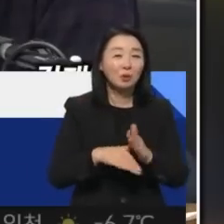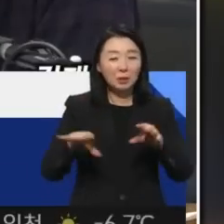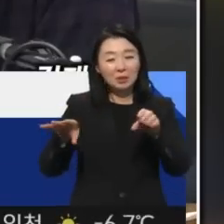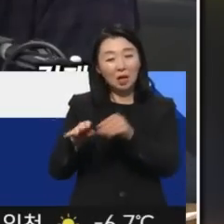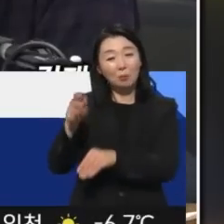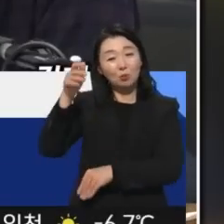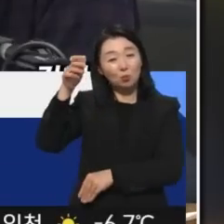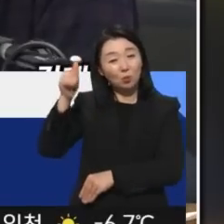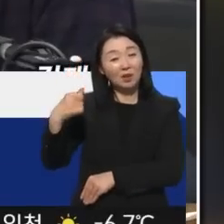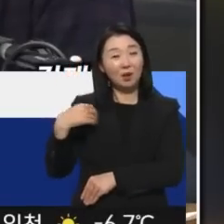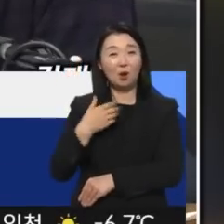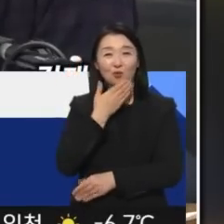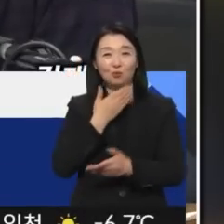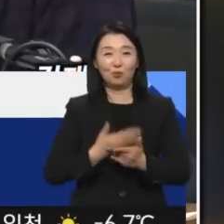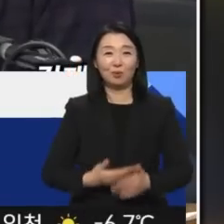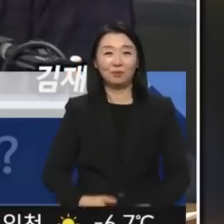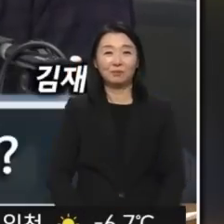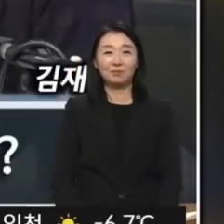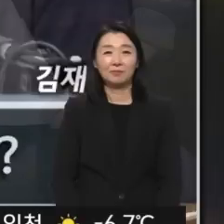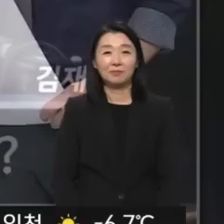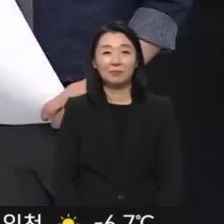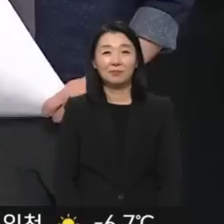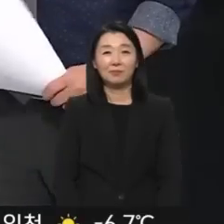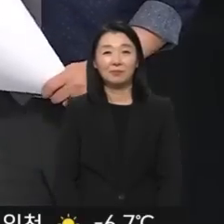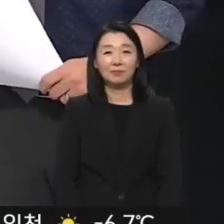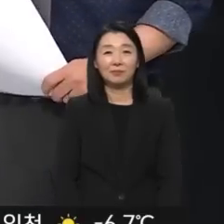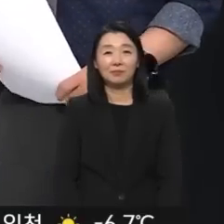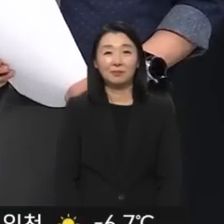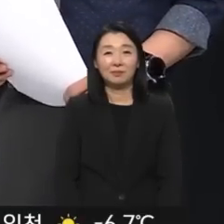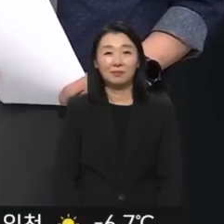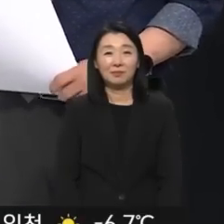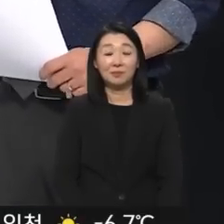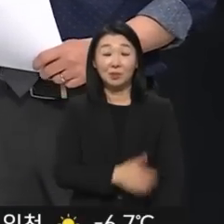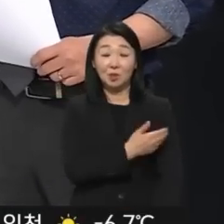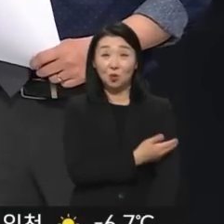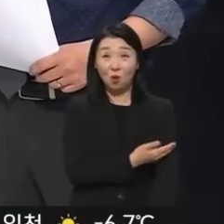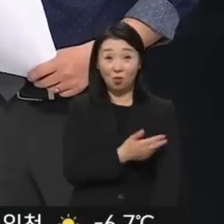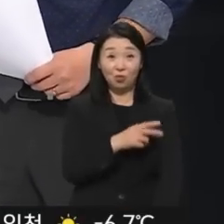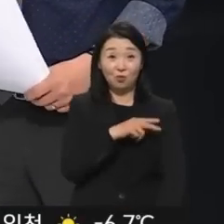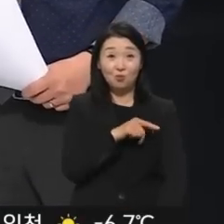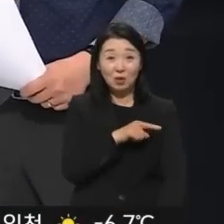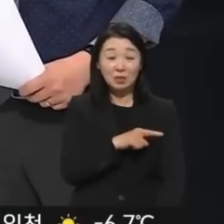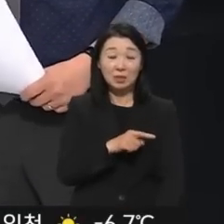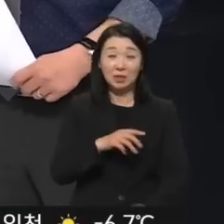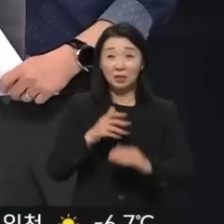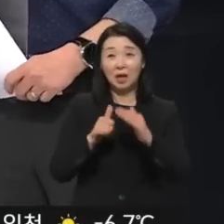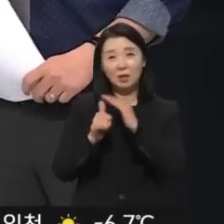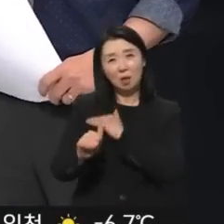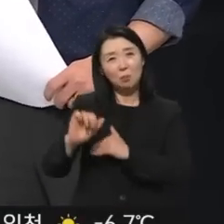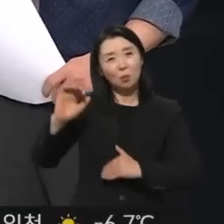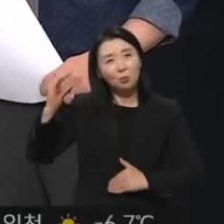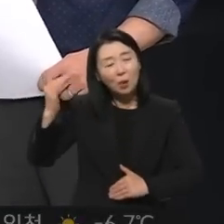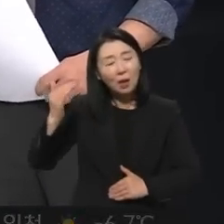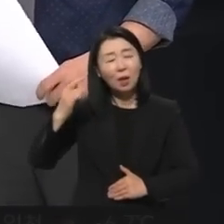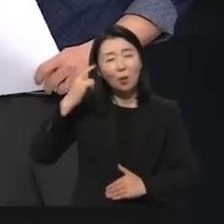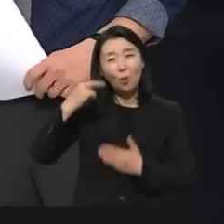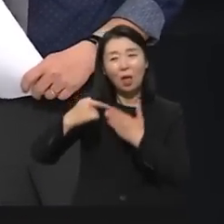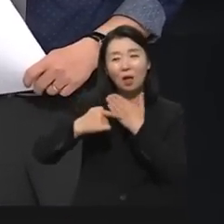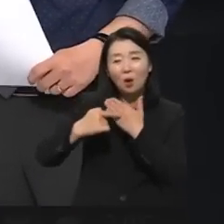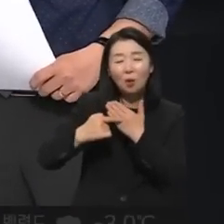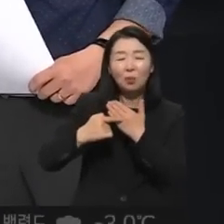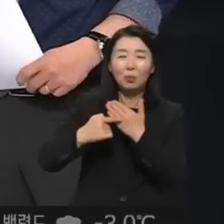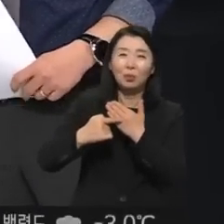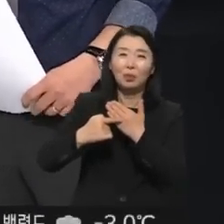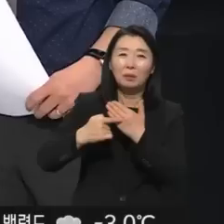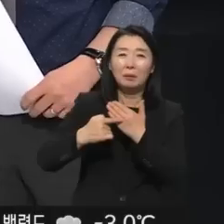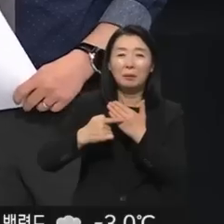사무총장의 역할이 굉장히 중요하게 크죠. 하나. 예. 권 의원이 당대표가 된다면 바지 사장 역할만 하지는